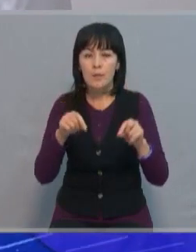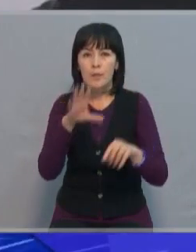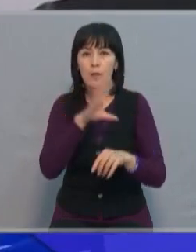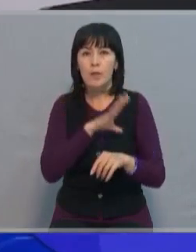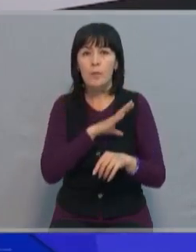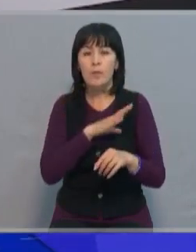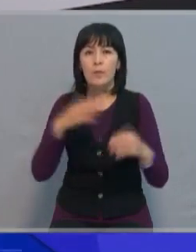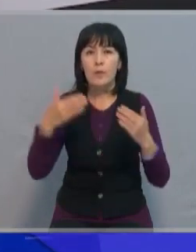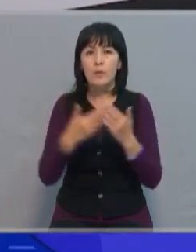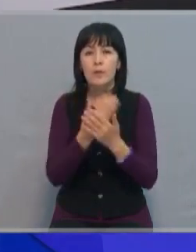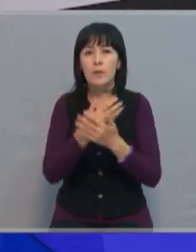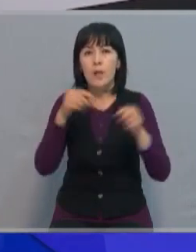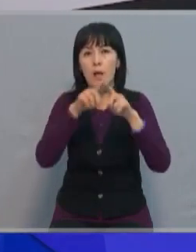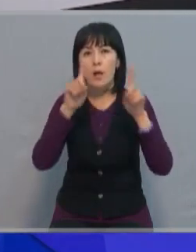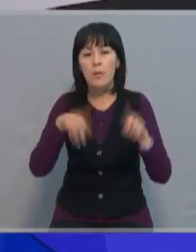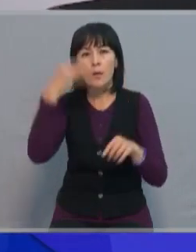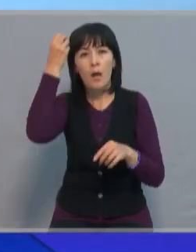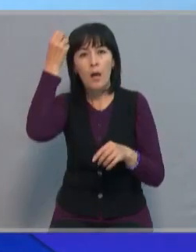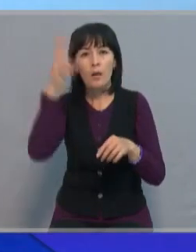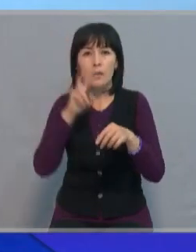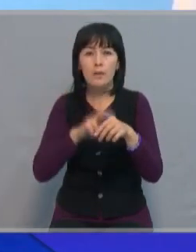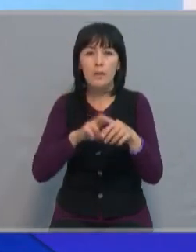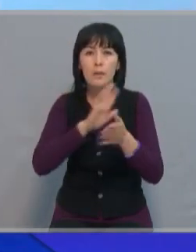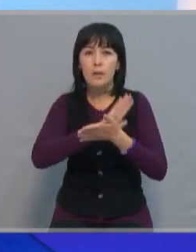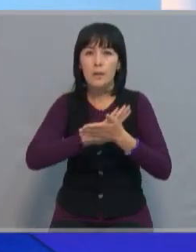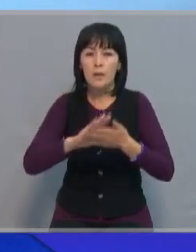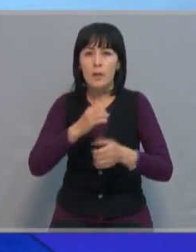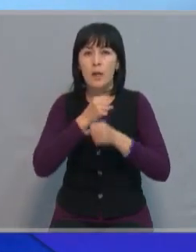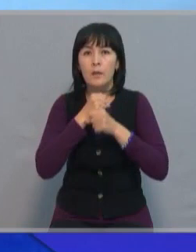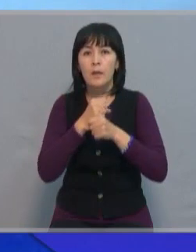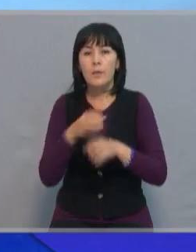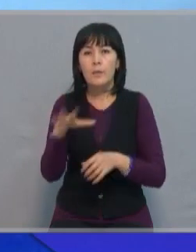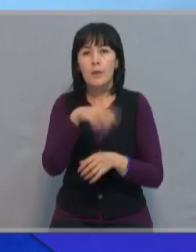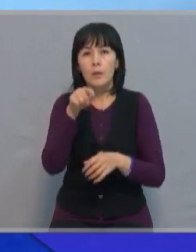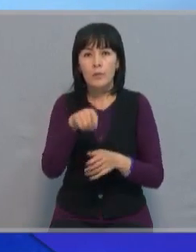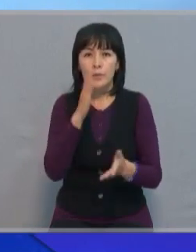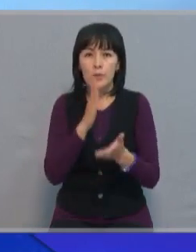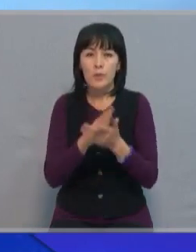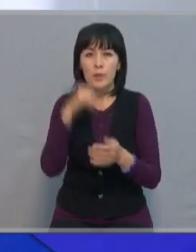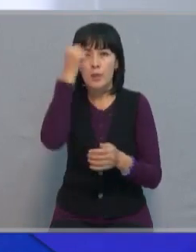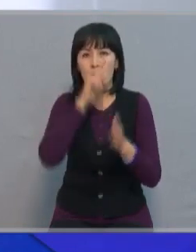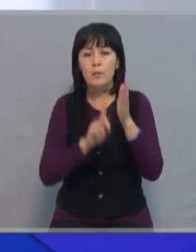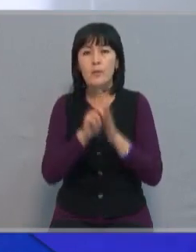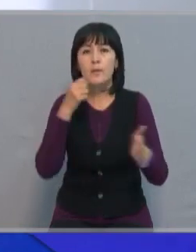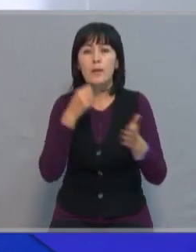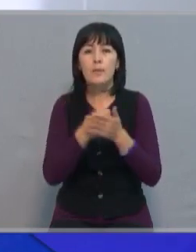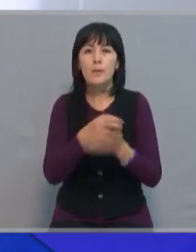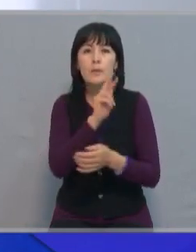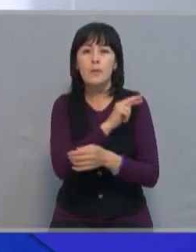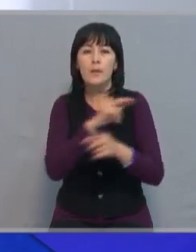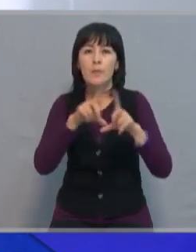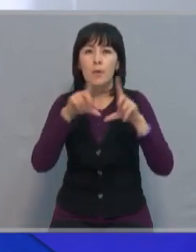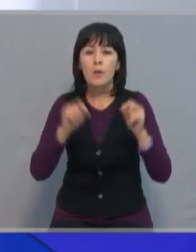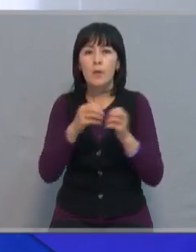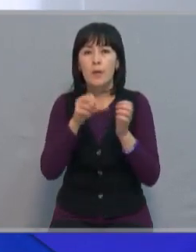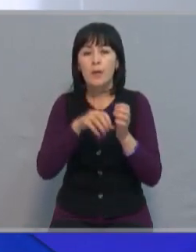отыр. Жаңа аппараттар, білікті дәрігерлер, тазалық, қатаң талап барлығы да осы жерде. Жыл басынан бері емдеу орталығына 16